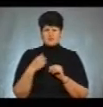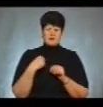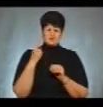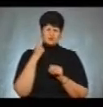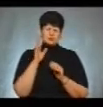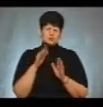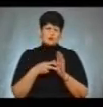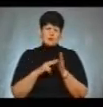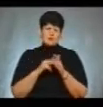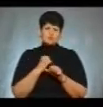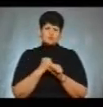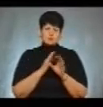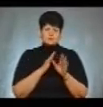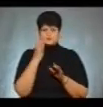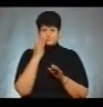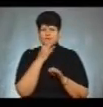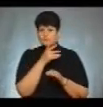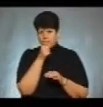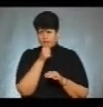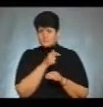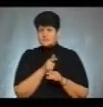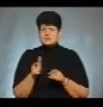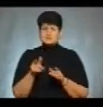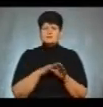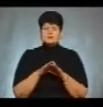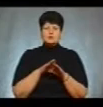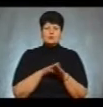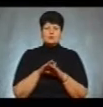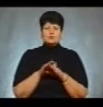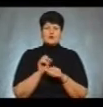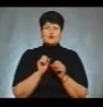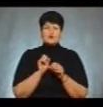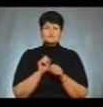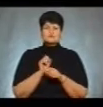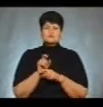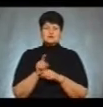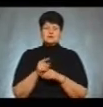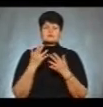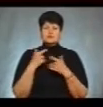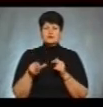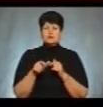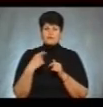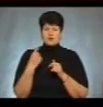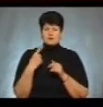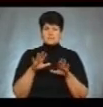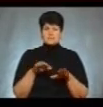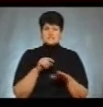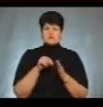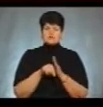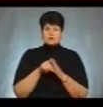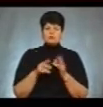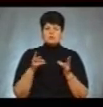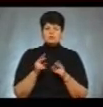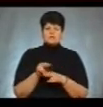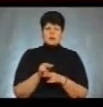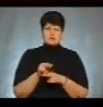плану зроблено, і ми в літні місяці виконаємо повністю поставлені завдання. Скільки доріг в області місцевого значення потребують